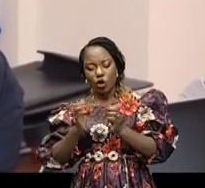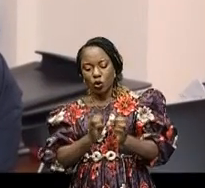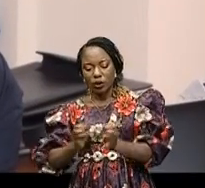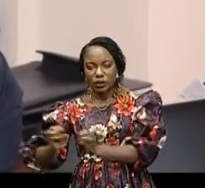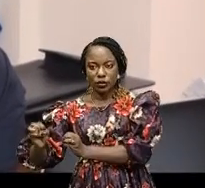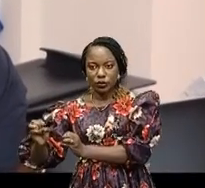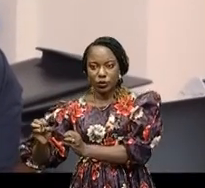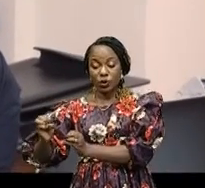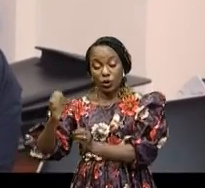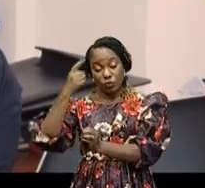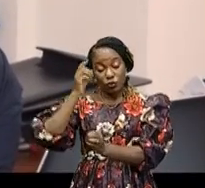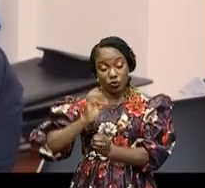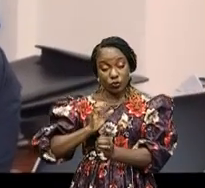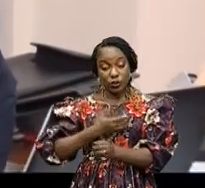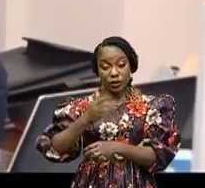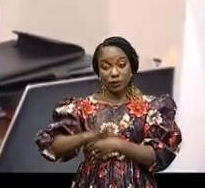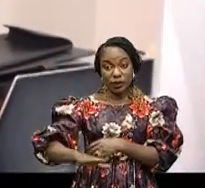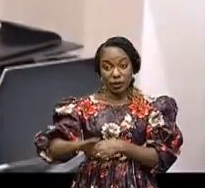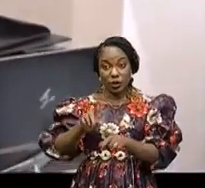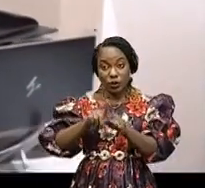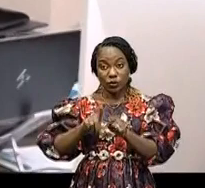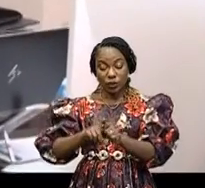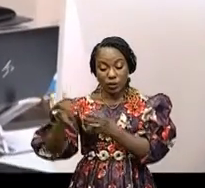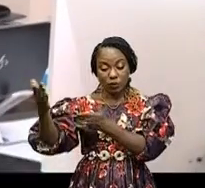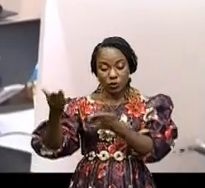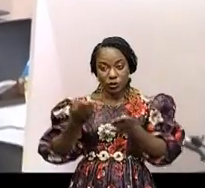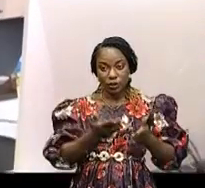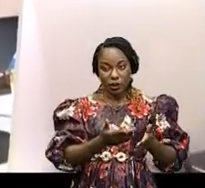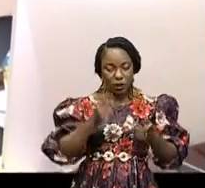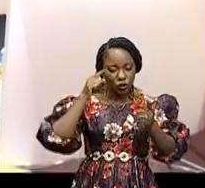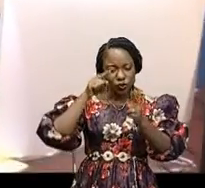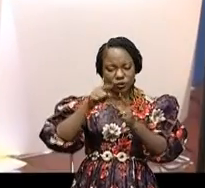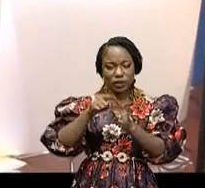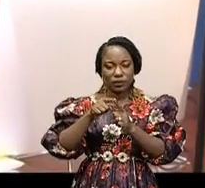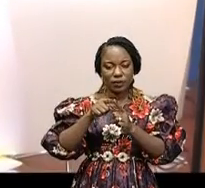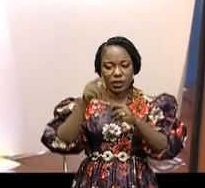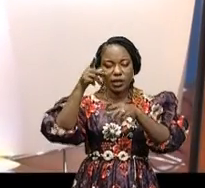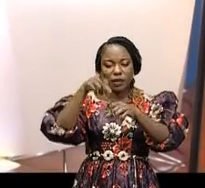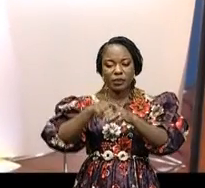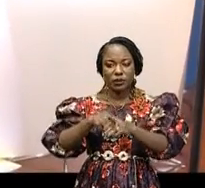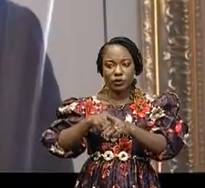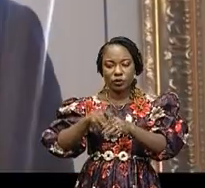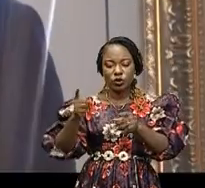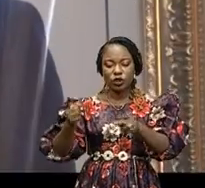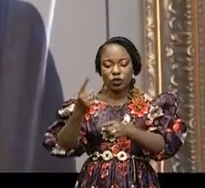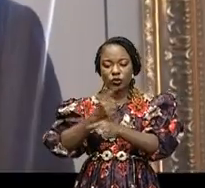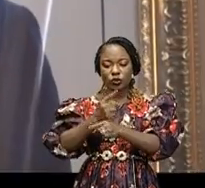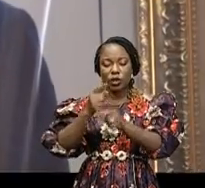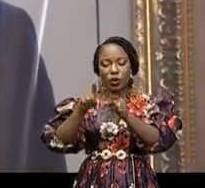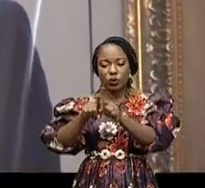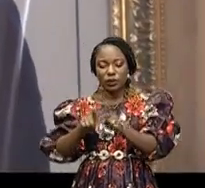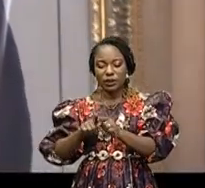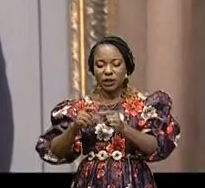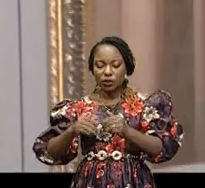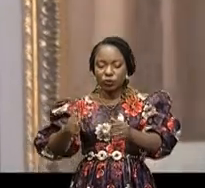l'organisation concernée, le cadre et la portée de la réunion, les objectifs, les participants, l'ordre du jour, ainsi que les déroulements de